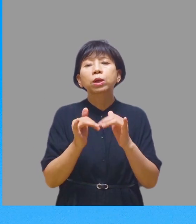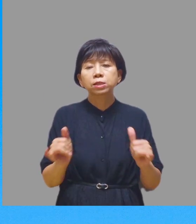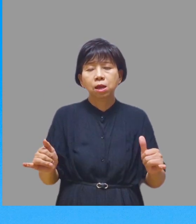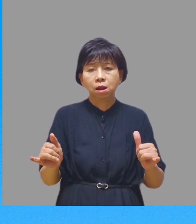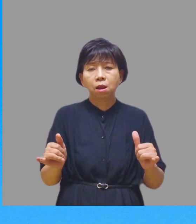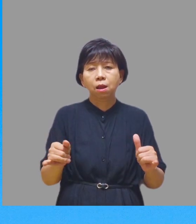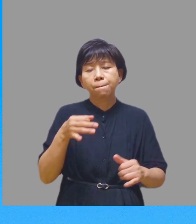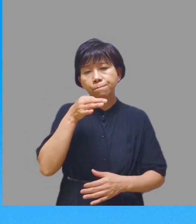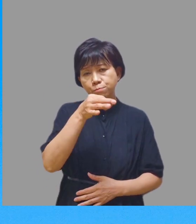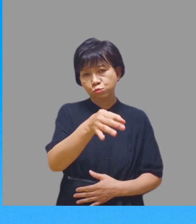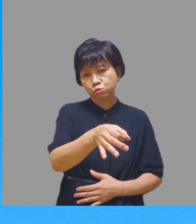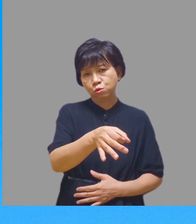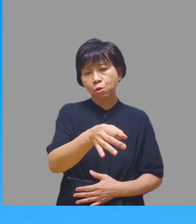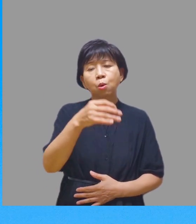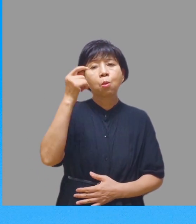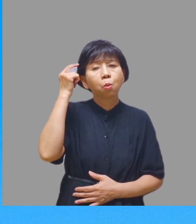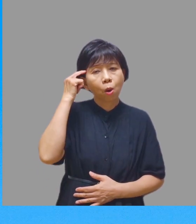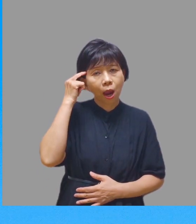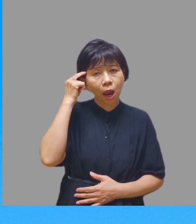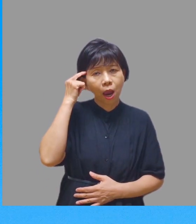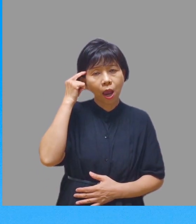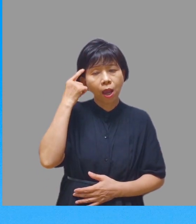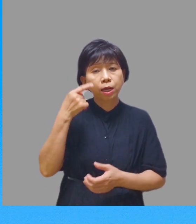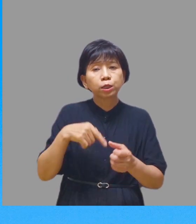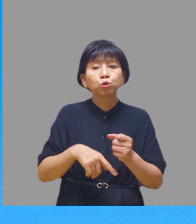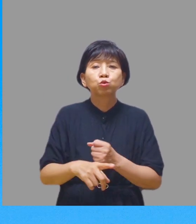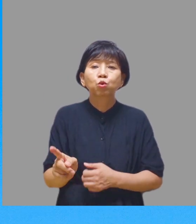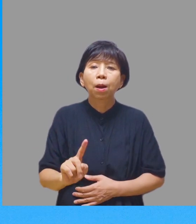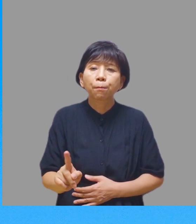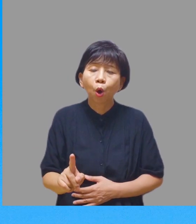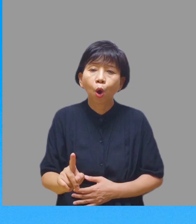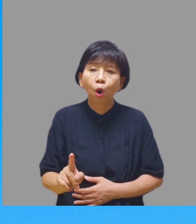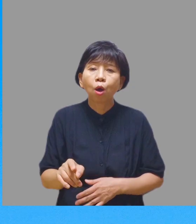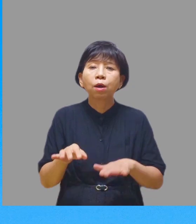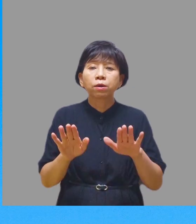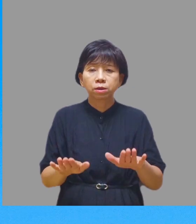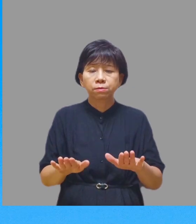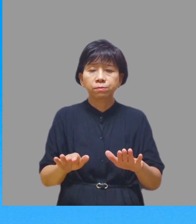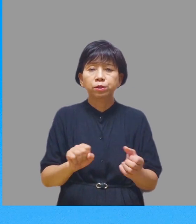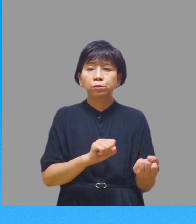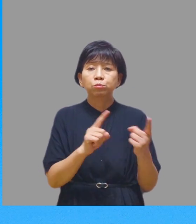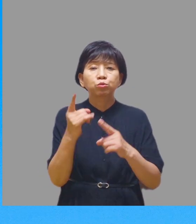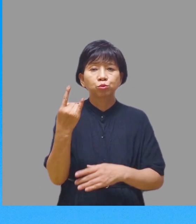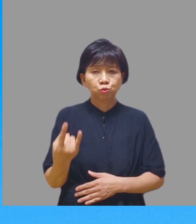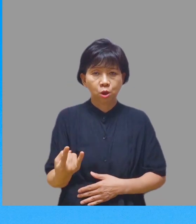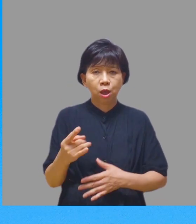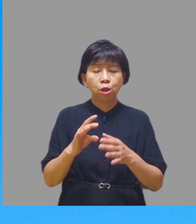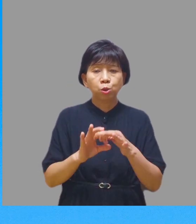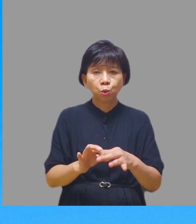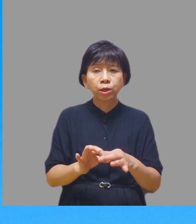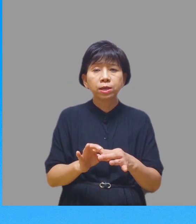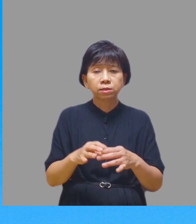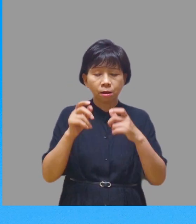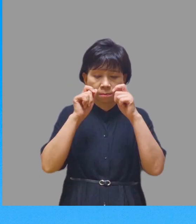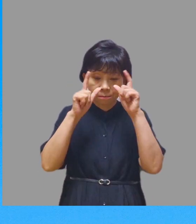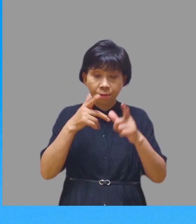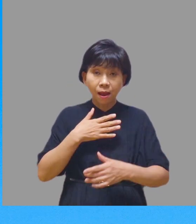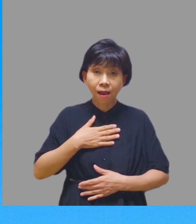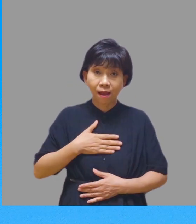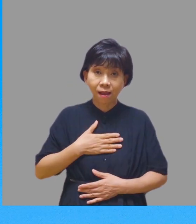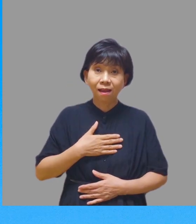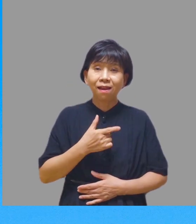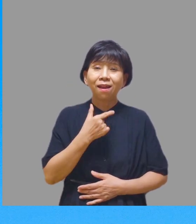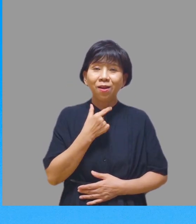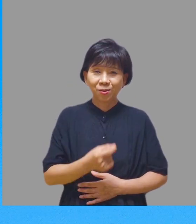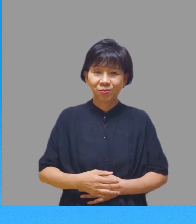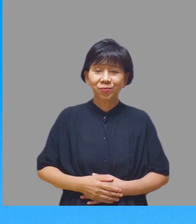사람이야. 왜 그렇게 이야기하는지 이번 부흥회를 통해서 그 비밀을 찾는 기회가 됐으면